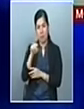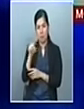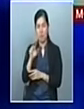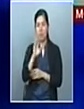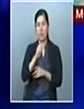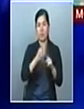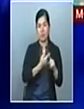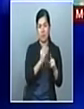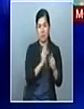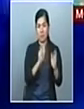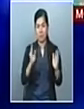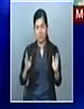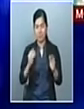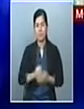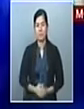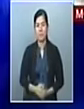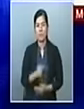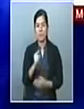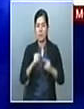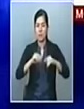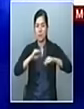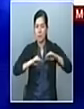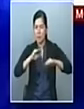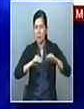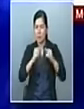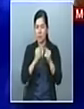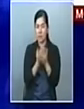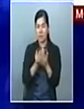เลยมีการตัดลดนะครับในเรื่องของประมาณการกำไรในปี